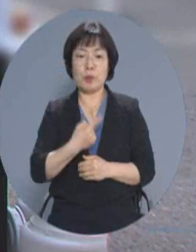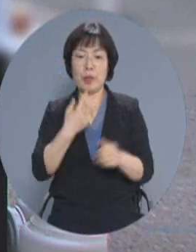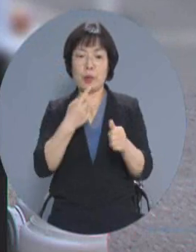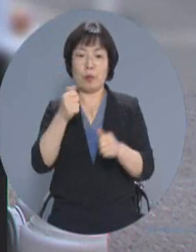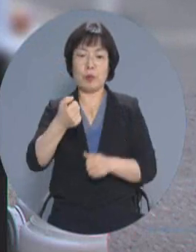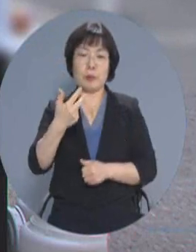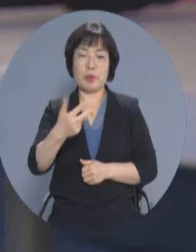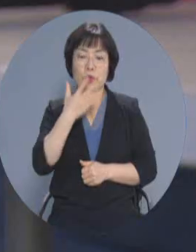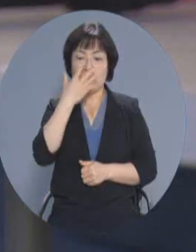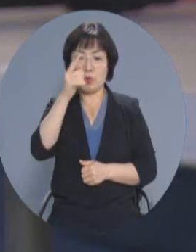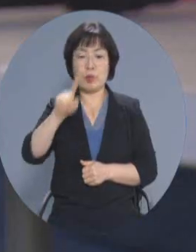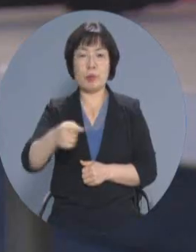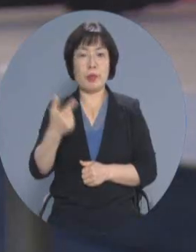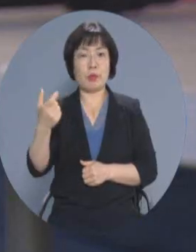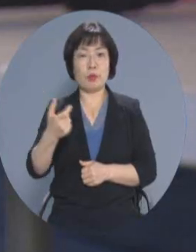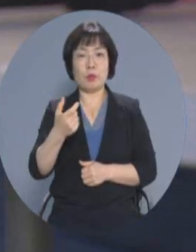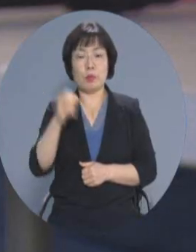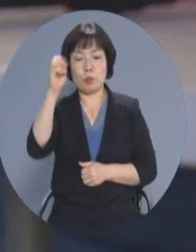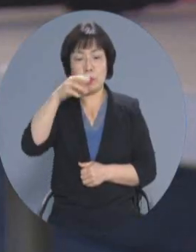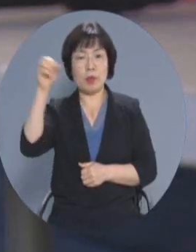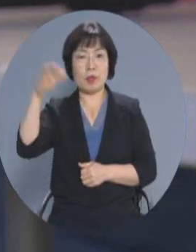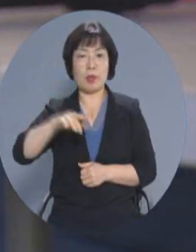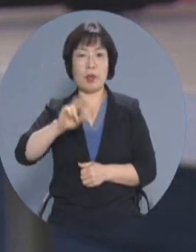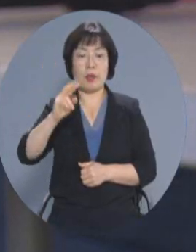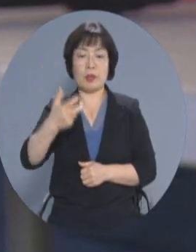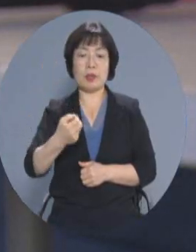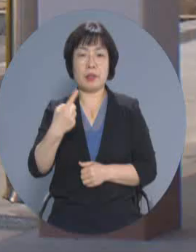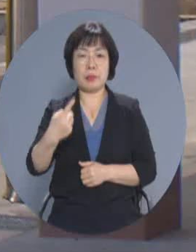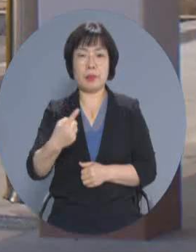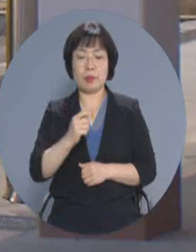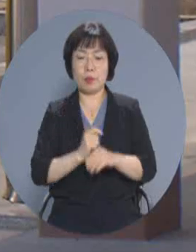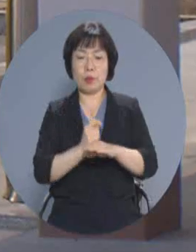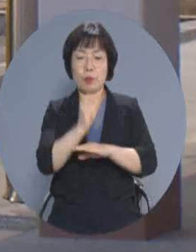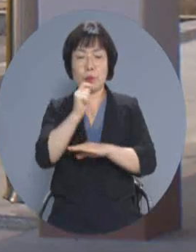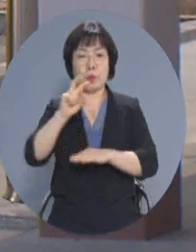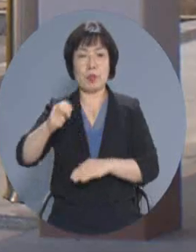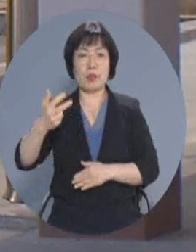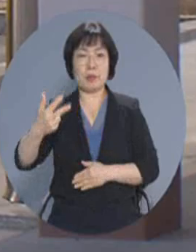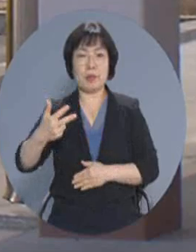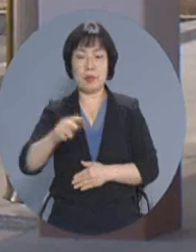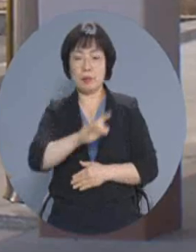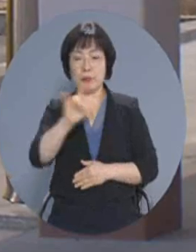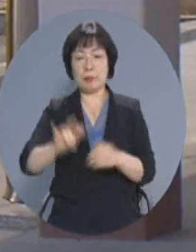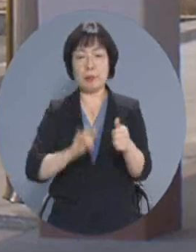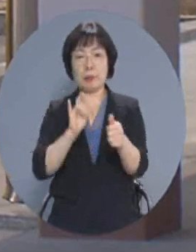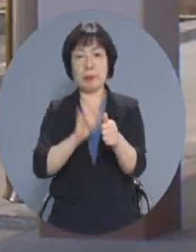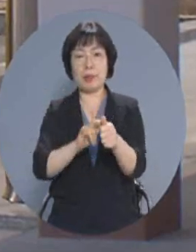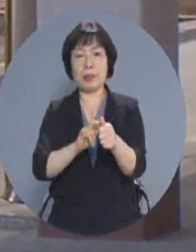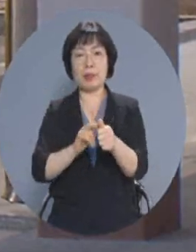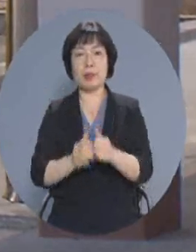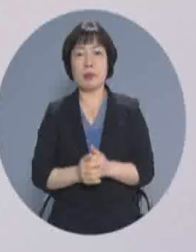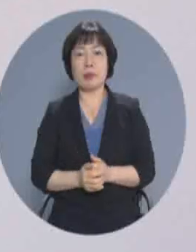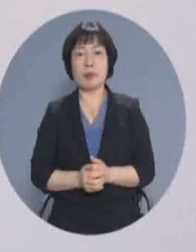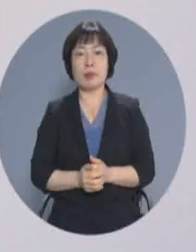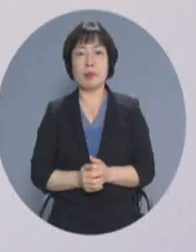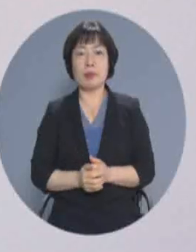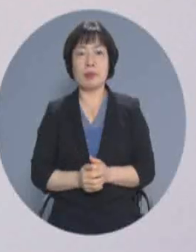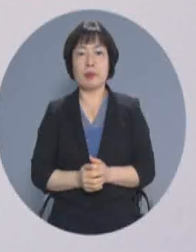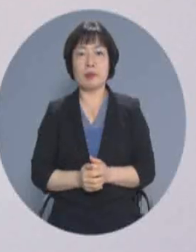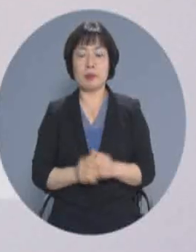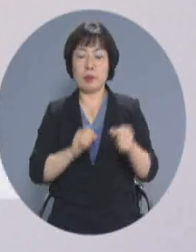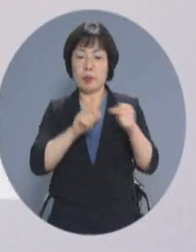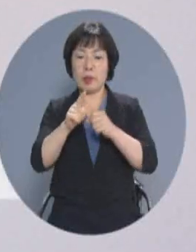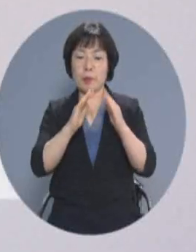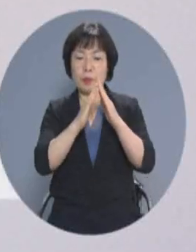157명, 순천에서 160명, 광양에서 71명, 고흥에서 27명이 확진 판정을 받았습니다.